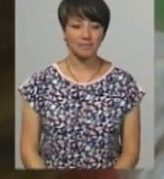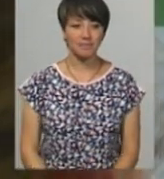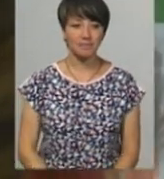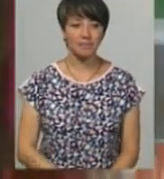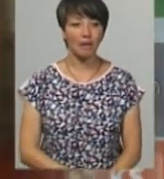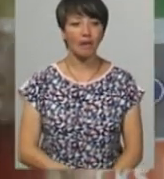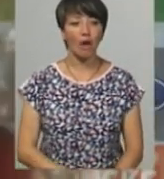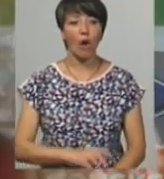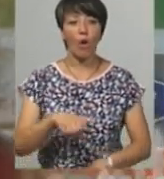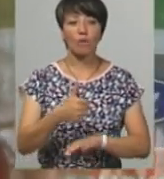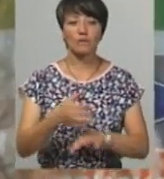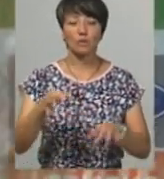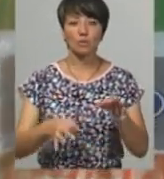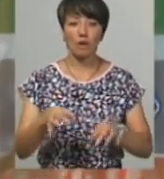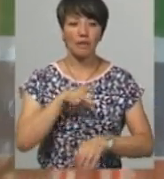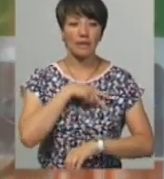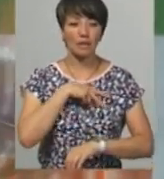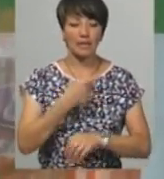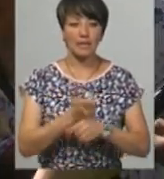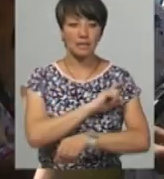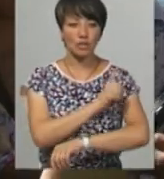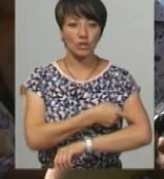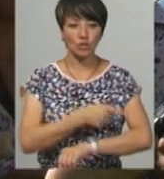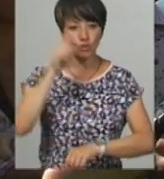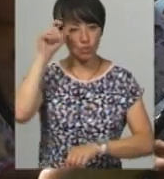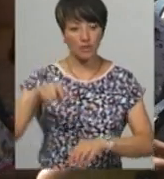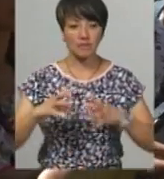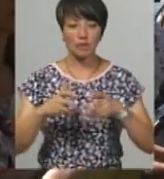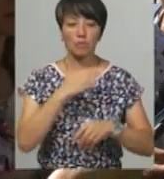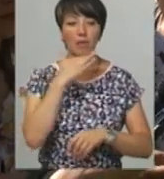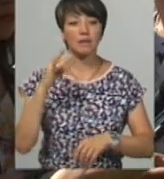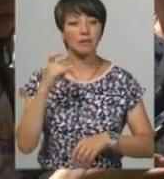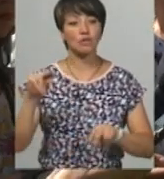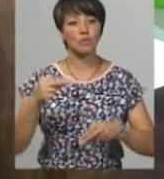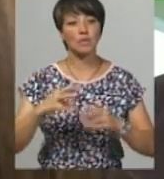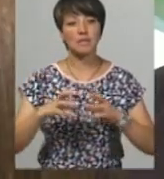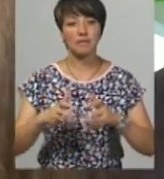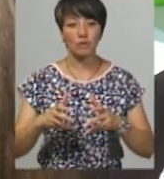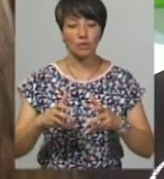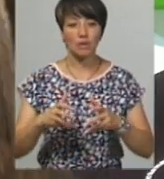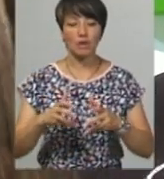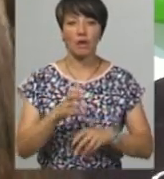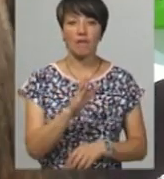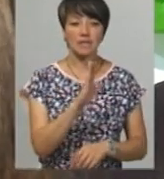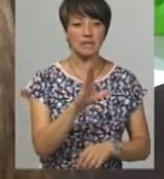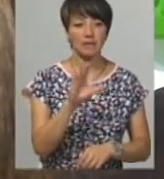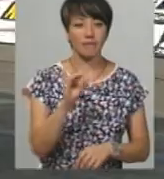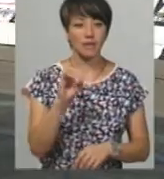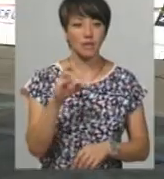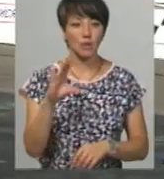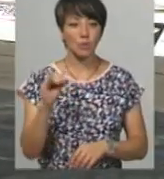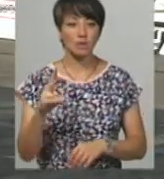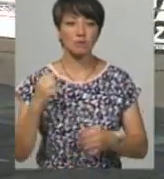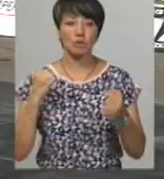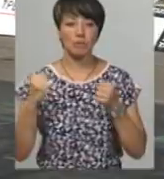Головним суддею змагань був володар титулу «Найсильніший чоловік світу», неодноразовий чемпіон світу силового багатоборства Василь Вірастюк. Спортсмени